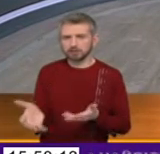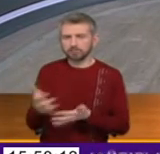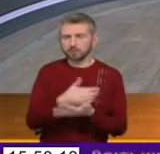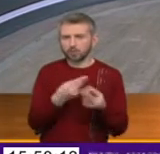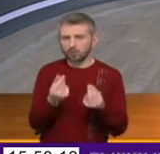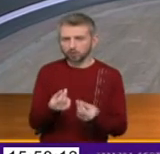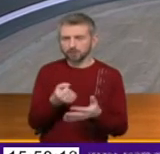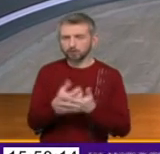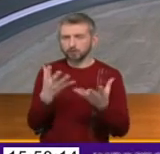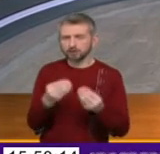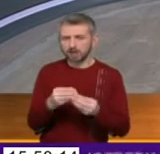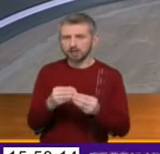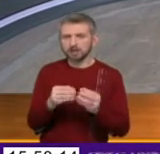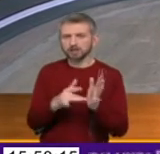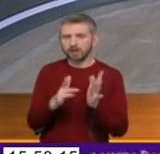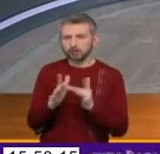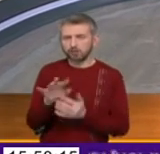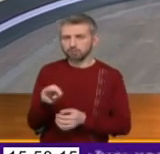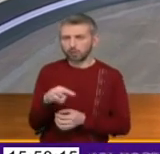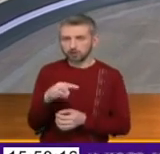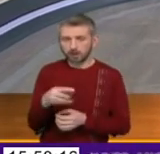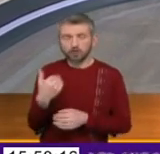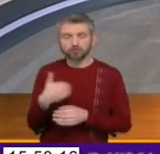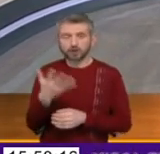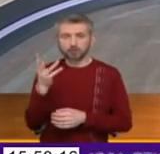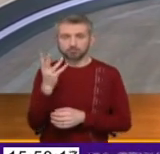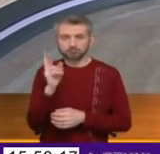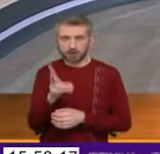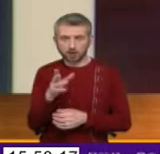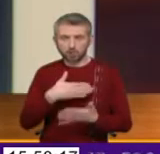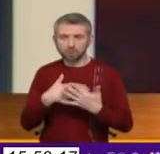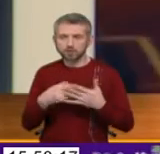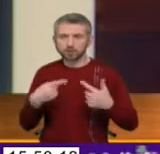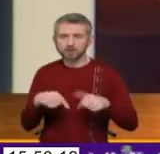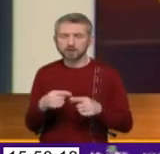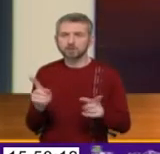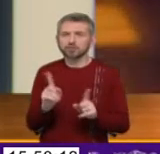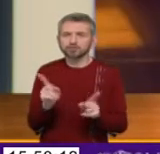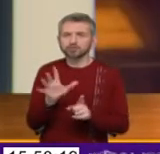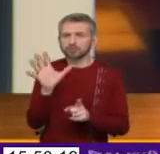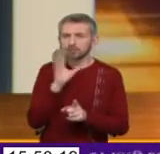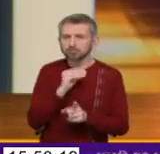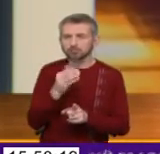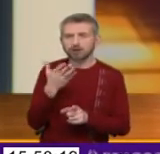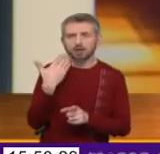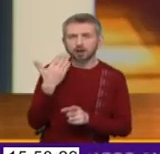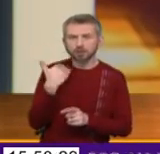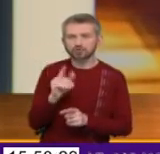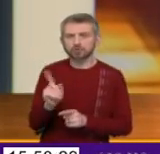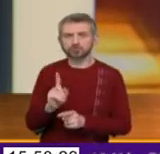коштів, правильно, до Дня Святого Миколая. Вже будучи громадською організацією, які нюанси вдалися вам, можливо, легше,